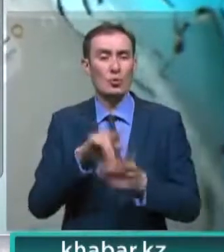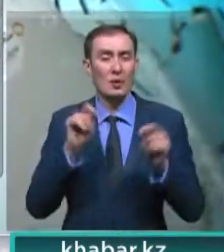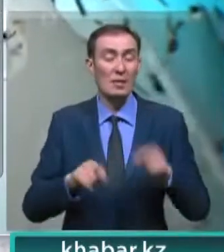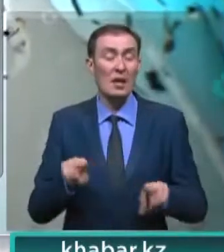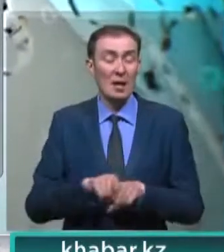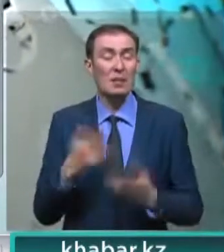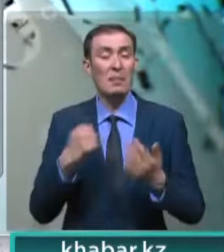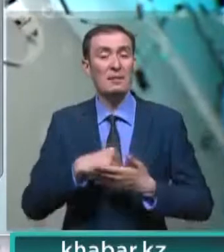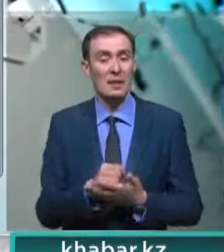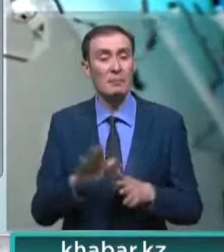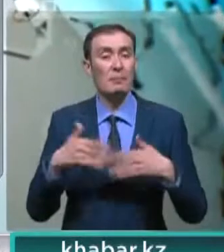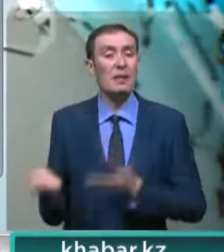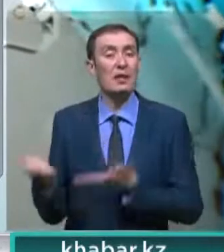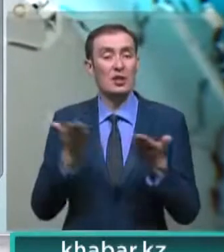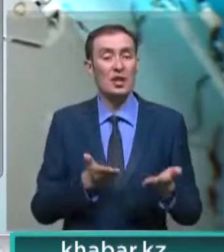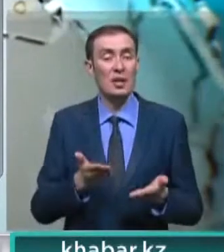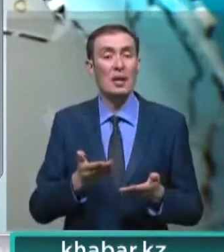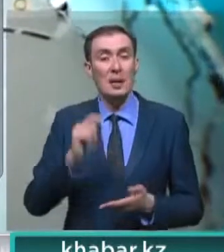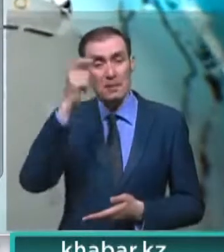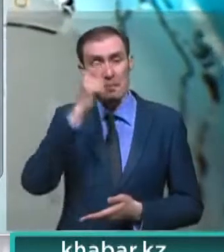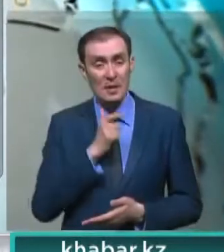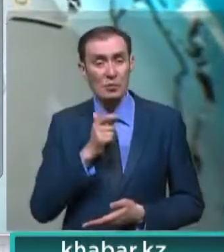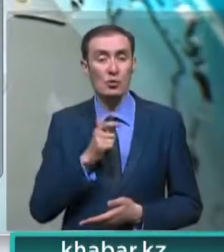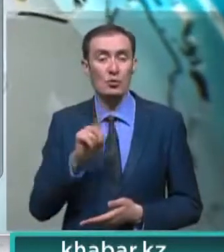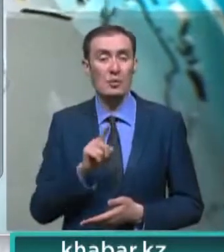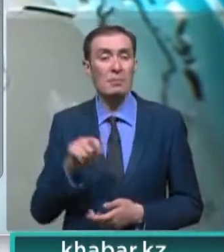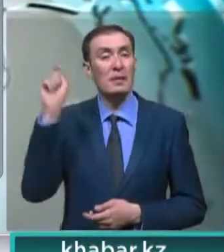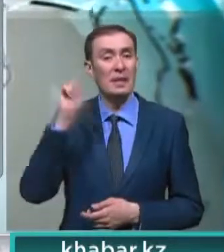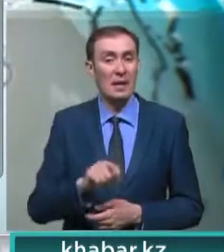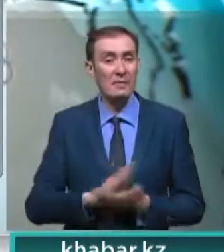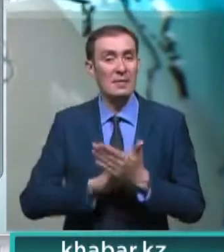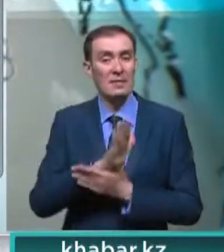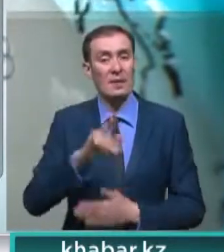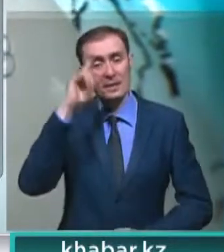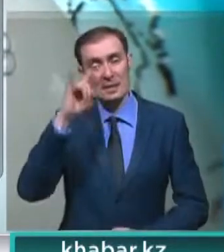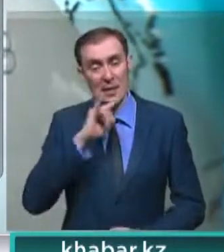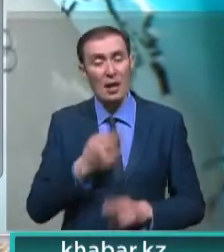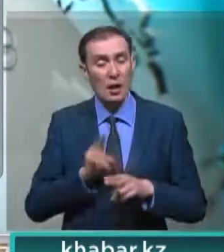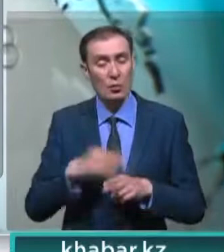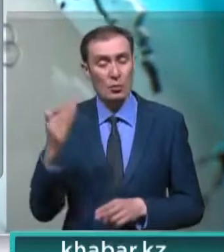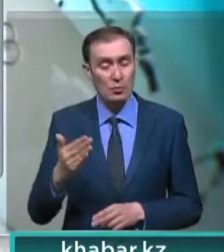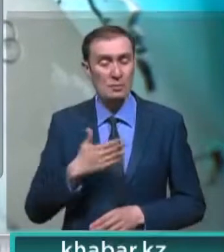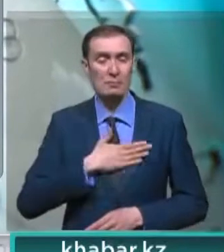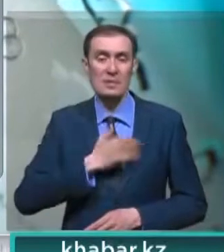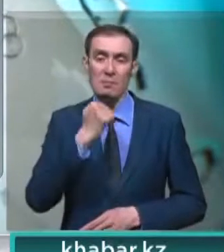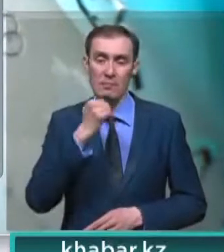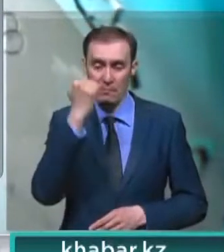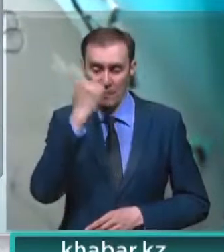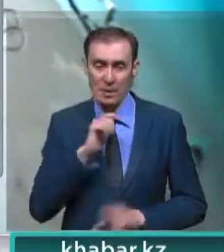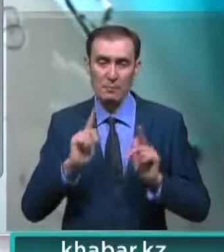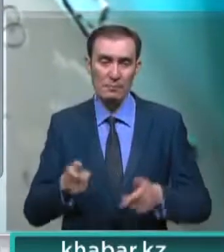также подтвердил свое приглашение наследному принцу Саудовской Аравии совершить визит в Казахстан, которое было с благодарностью принято.